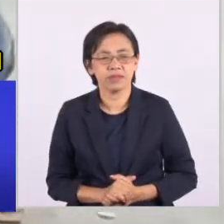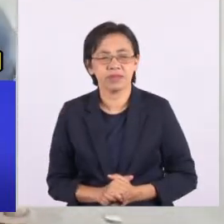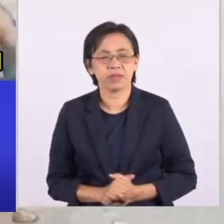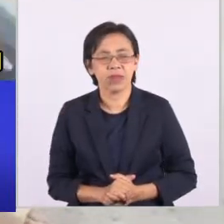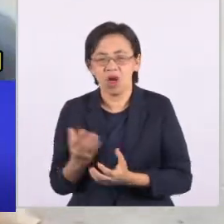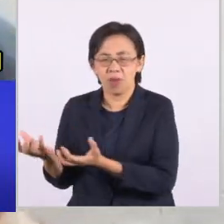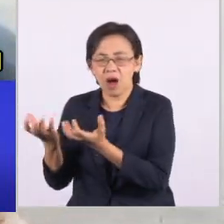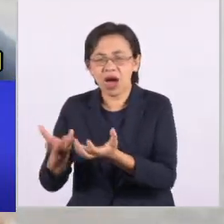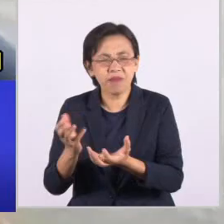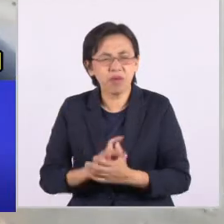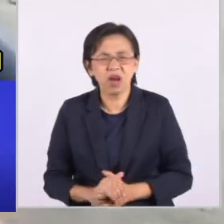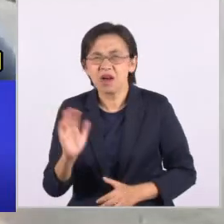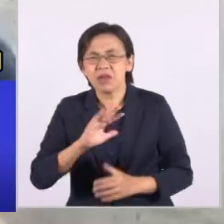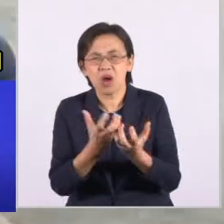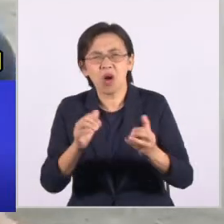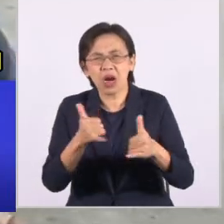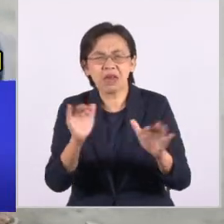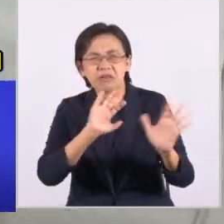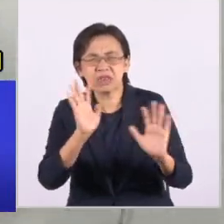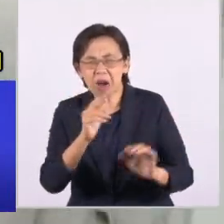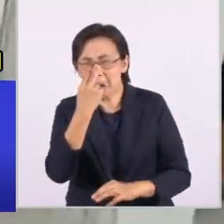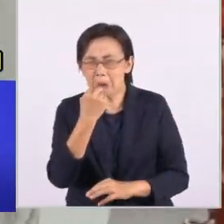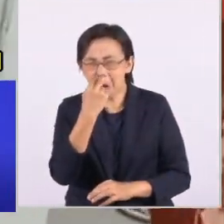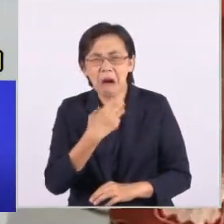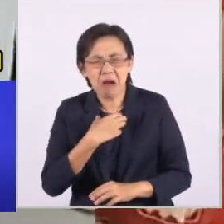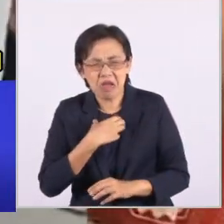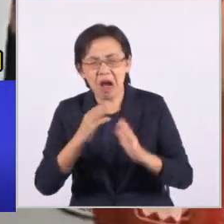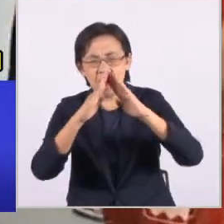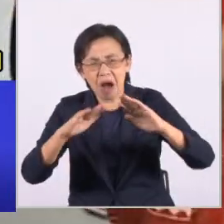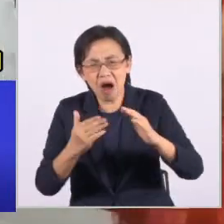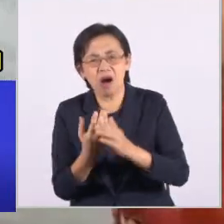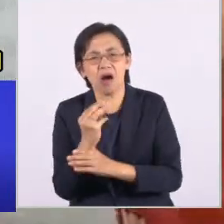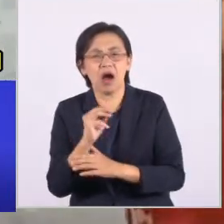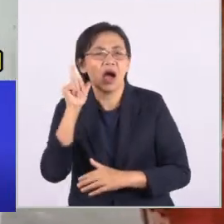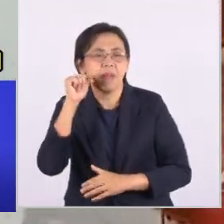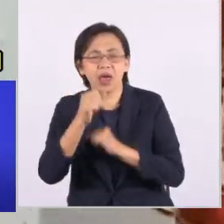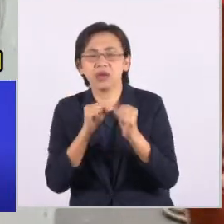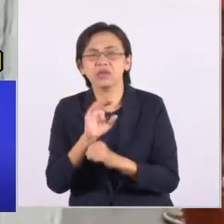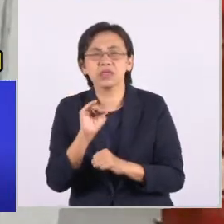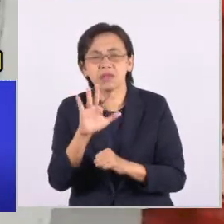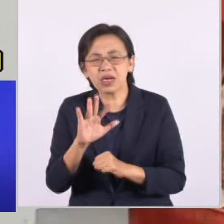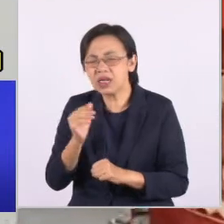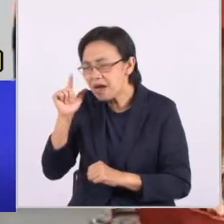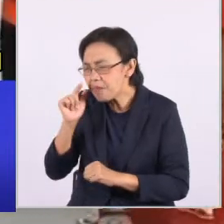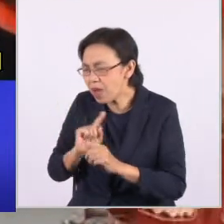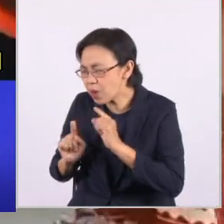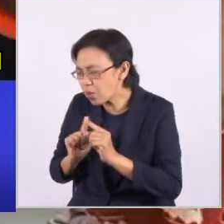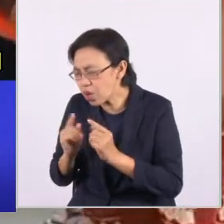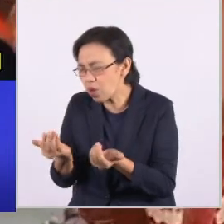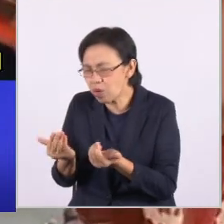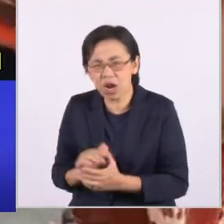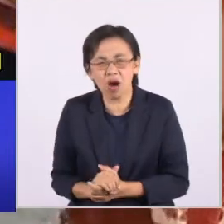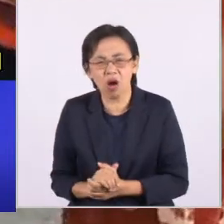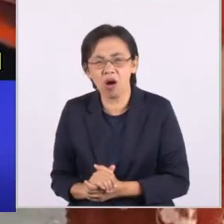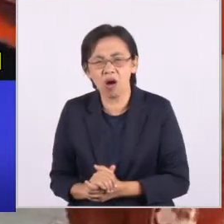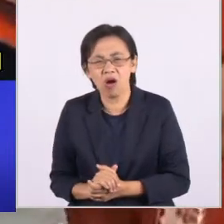ของมาให้ก็บอกว่าไม่ใช่ของเล่นแล้วก็ร้องไห้ใหญ่เลยบอกจะเอาสารจะเอาสารคุณแม่อายุ45ปีเข้ามาดูลูกก็โดนกรี๊ดใส่